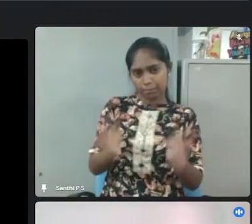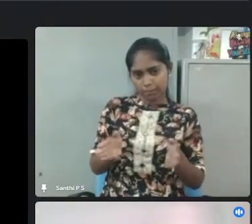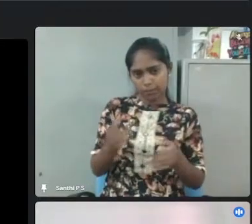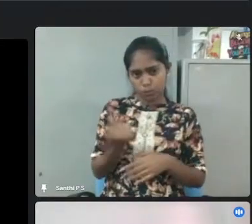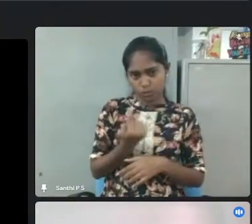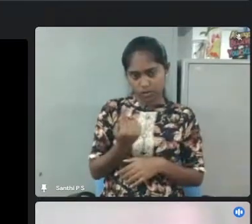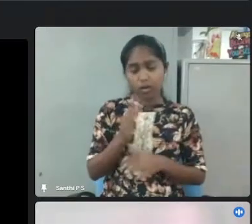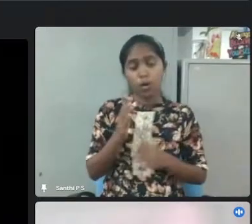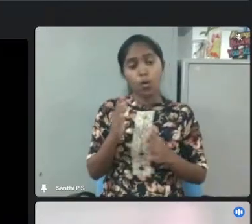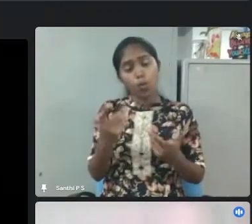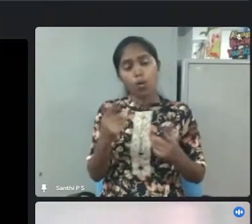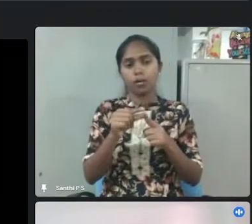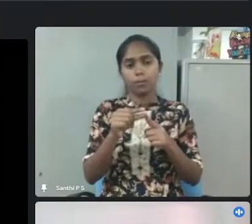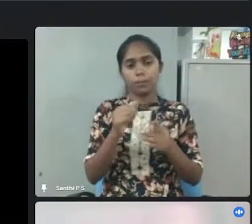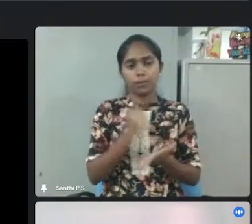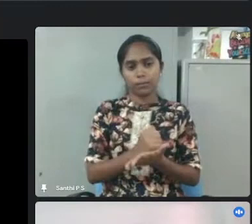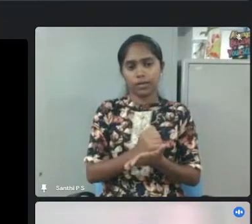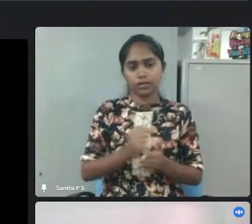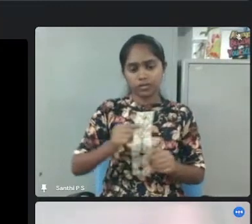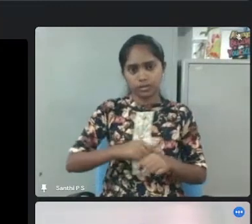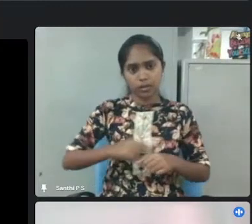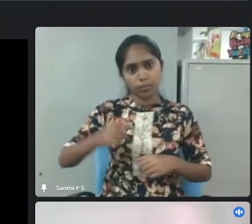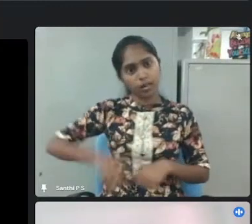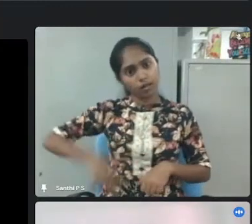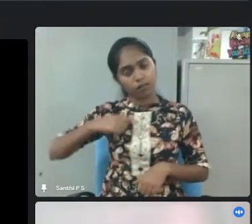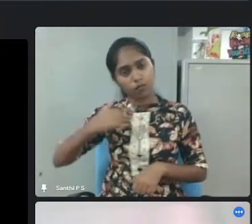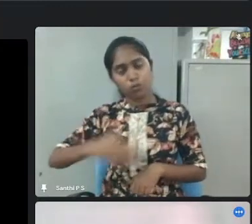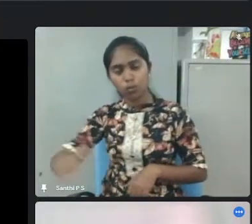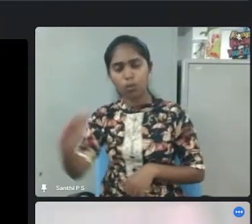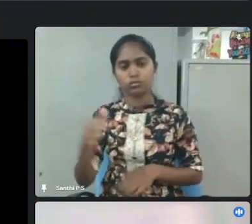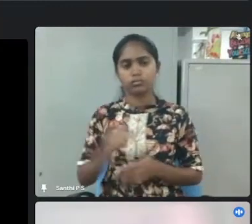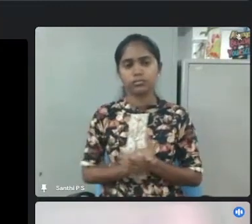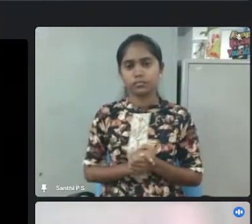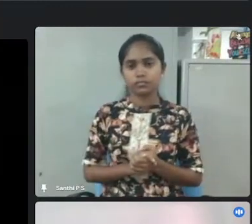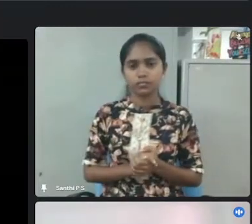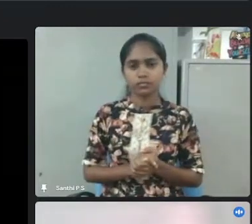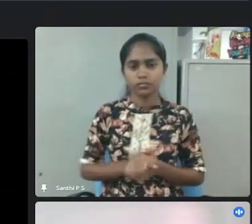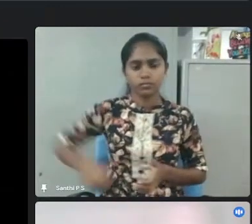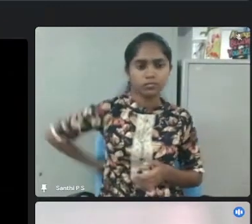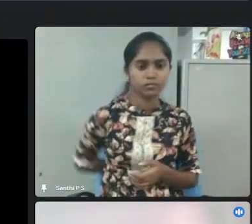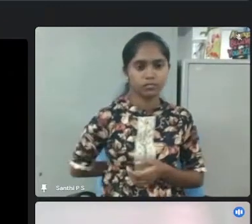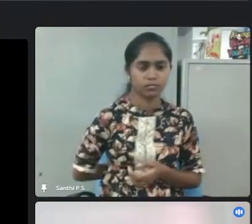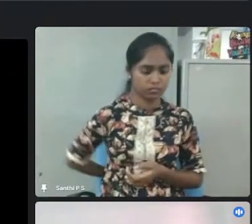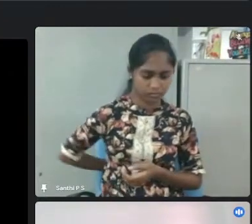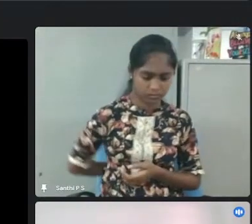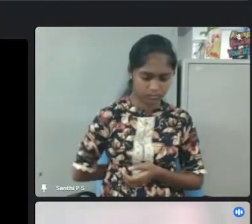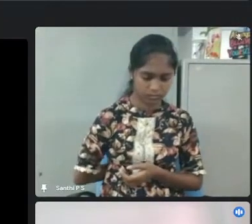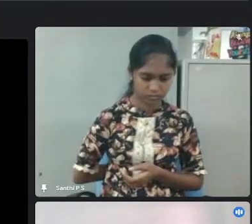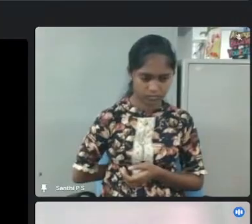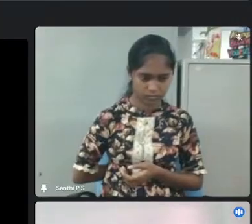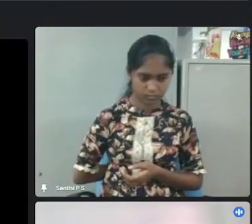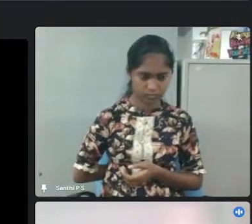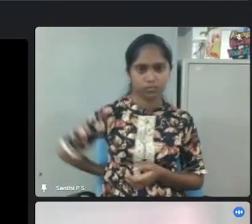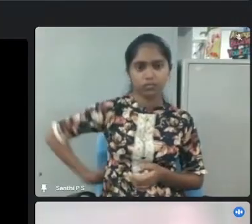ആവാം, വളരെയധികം കാലം നീണ്ടു നിൽക്കുന്ന തരത്തിലുള്ളവയാവും, സ്ഥിരമായിരിക്കാം. ഈ താൽക്കാലിക, എനിക്ക് തോന്നുന്നു നമ്മളെല്ലാവരും തന്നെ